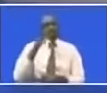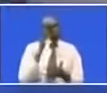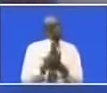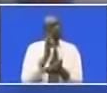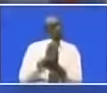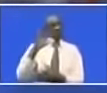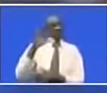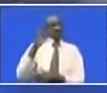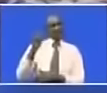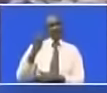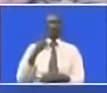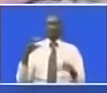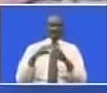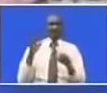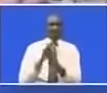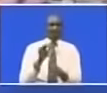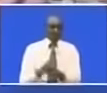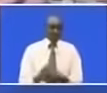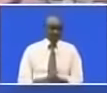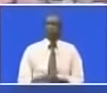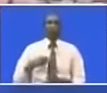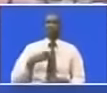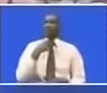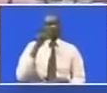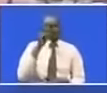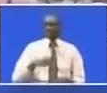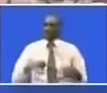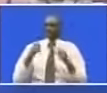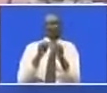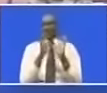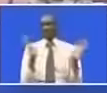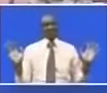run for its money. Nataka kuona tunaishi vizuri.